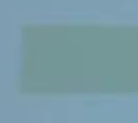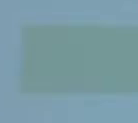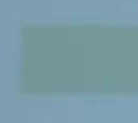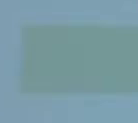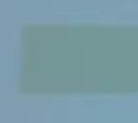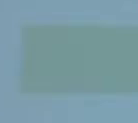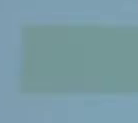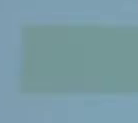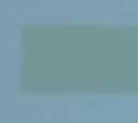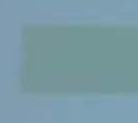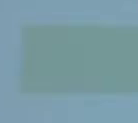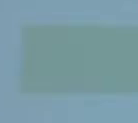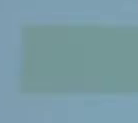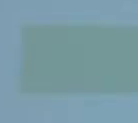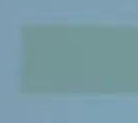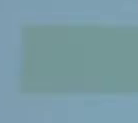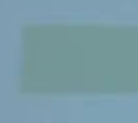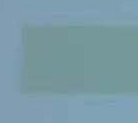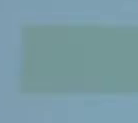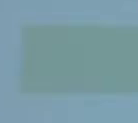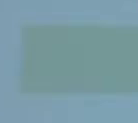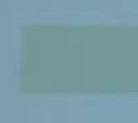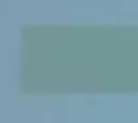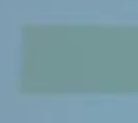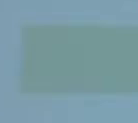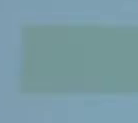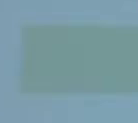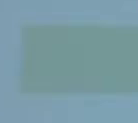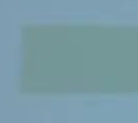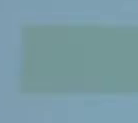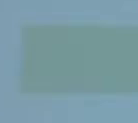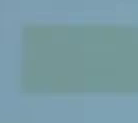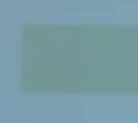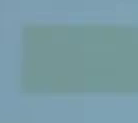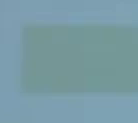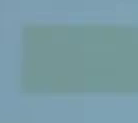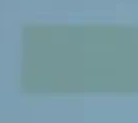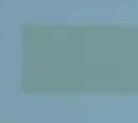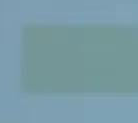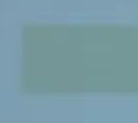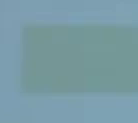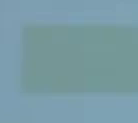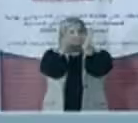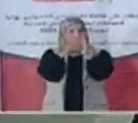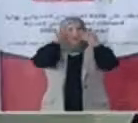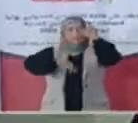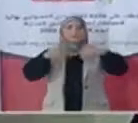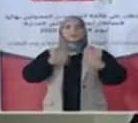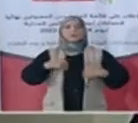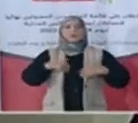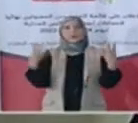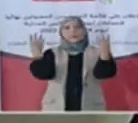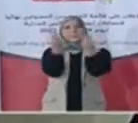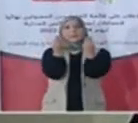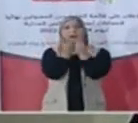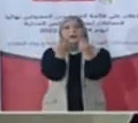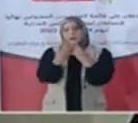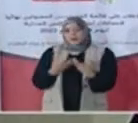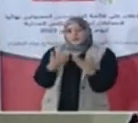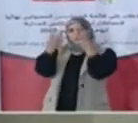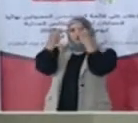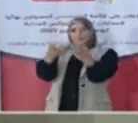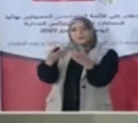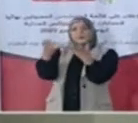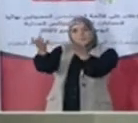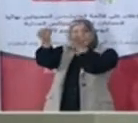دعوتنا للمترشحين الكل إن شاء الله 7,205 وطبعا حامل الإعاقة لمن يرغب في أنه يتحصل